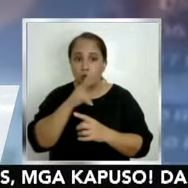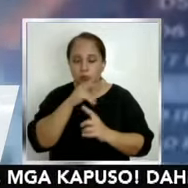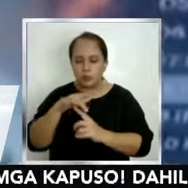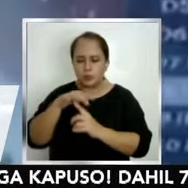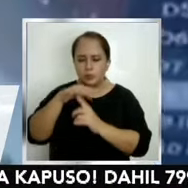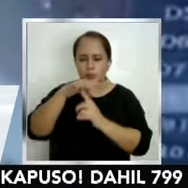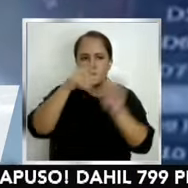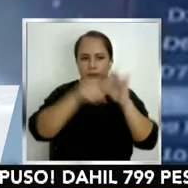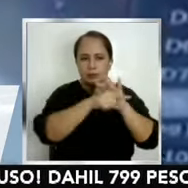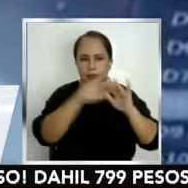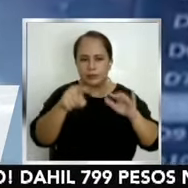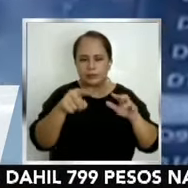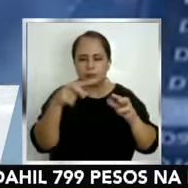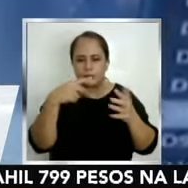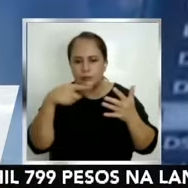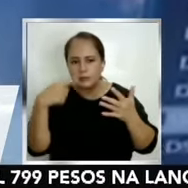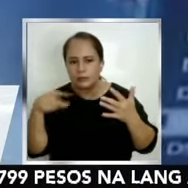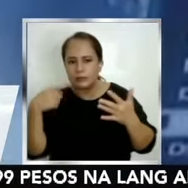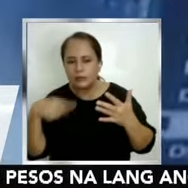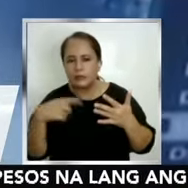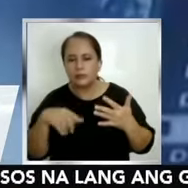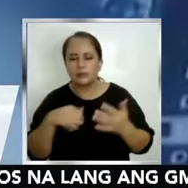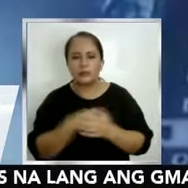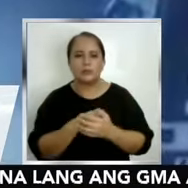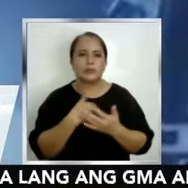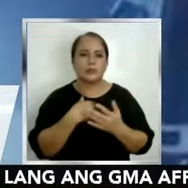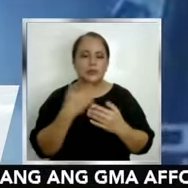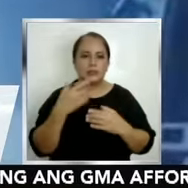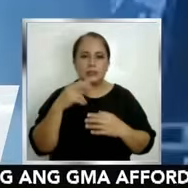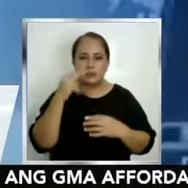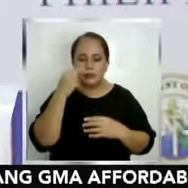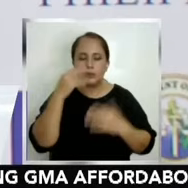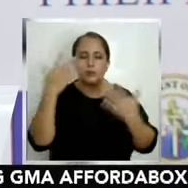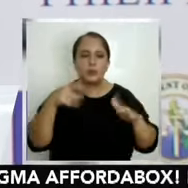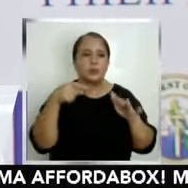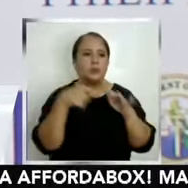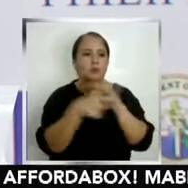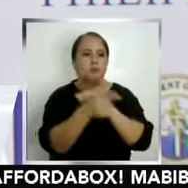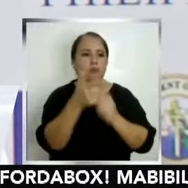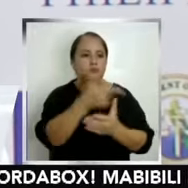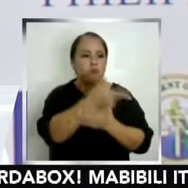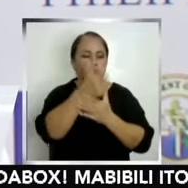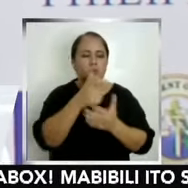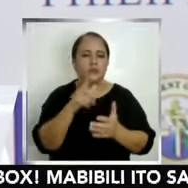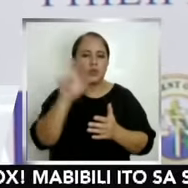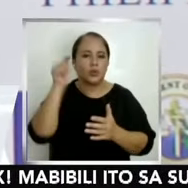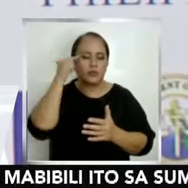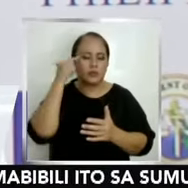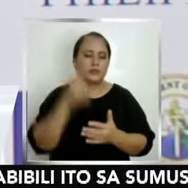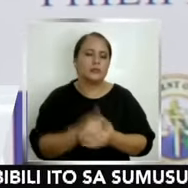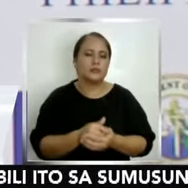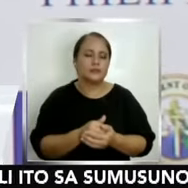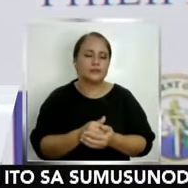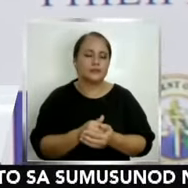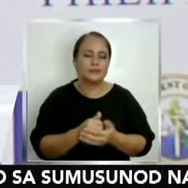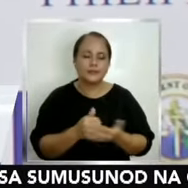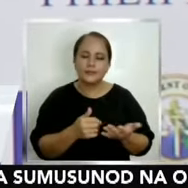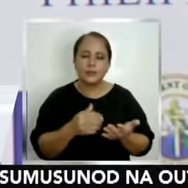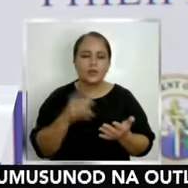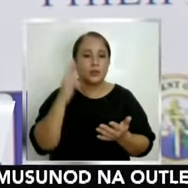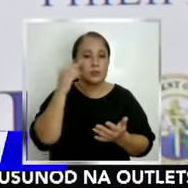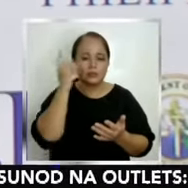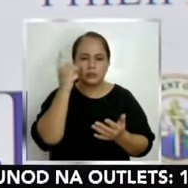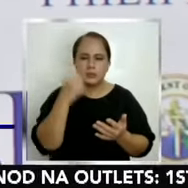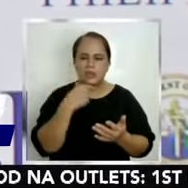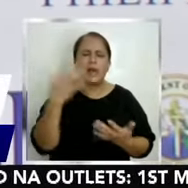teams at checkpoint sa Negros matapos patayin si Governor Roel de Gamo. Alam namin isang biyahe lang yan. Hindi naman ano